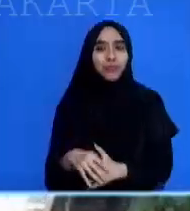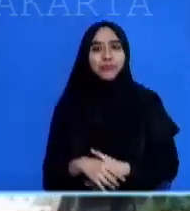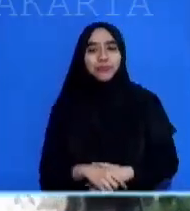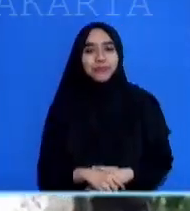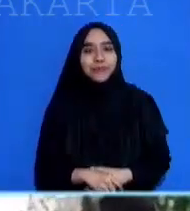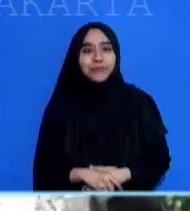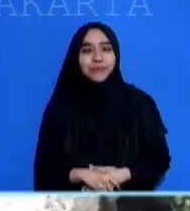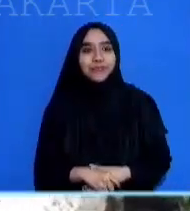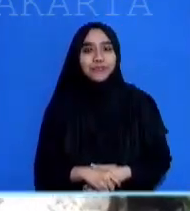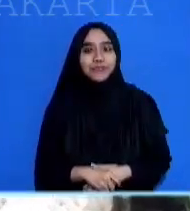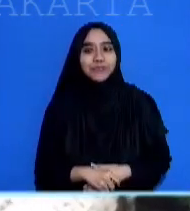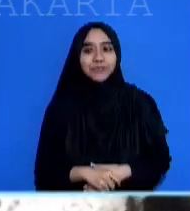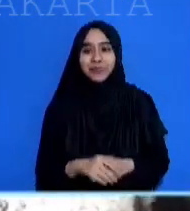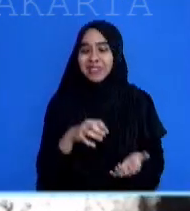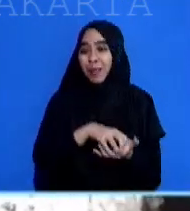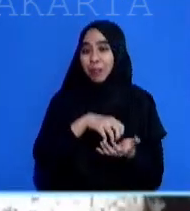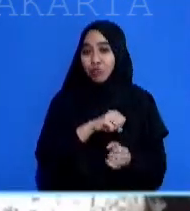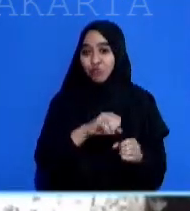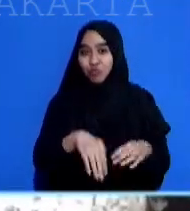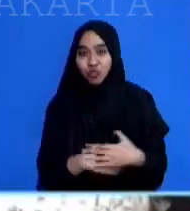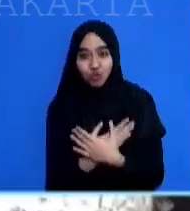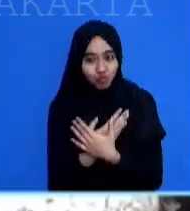arah Ladan gunung